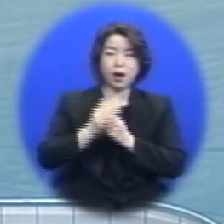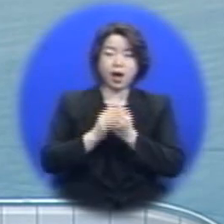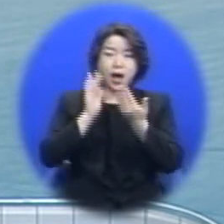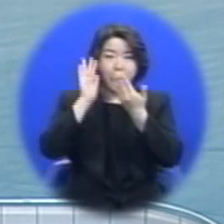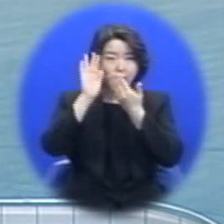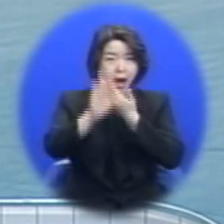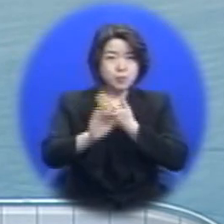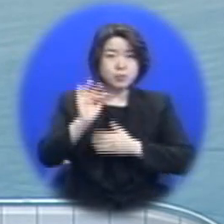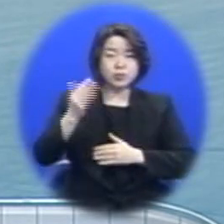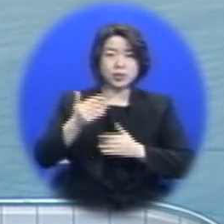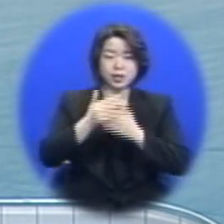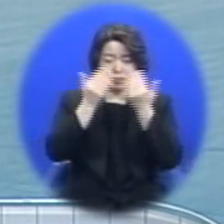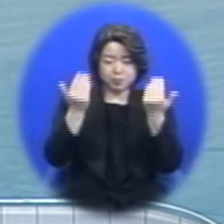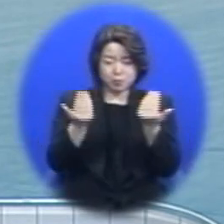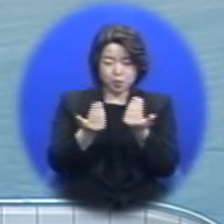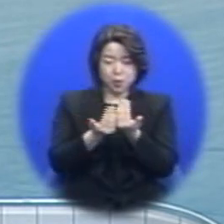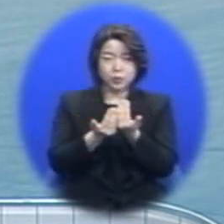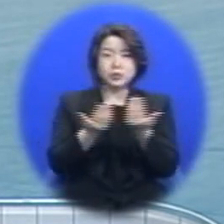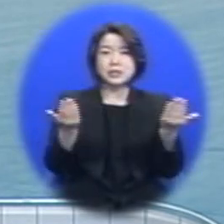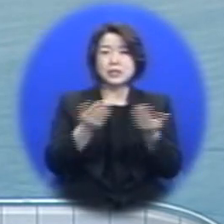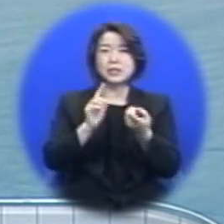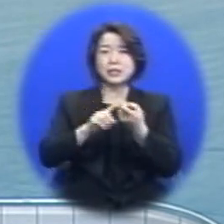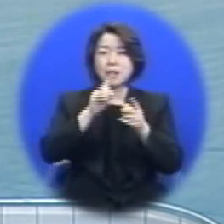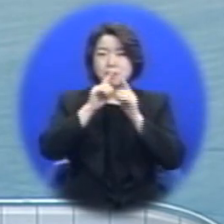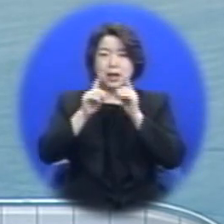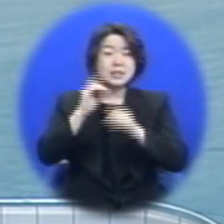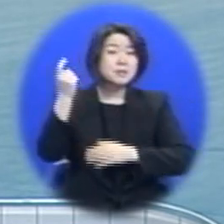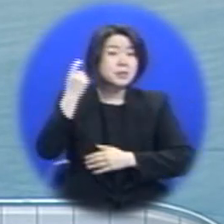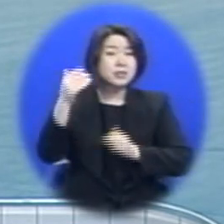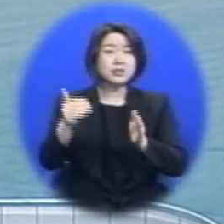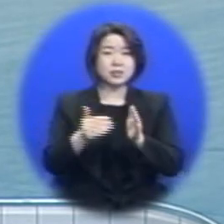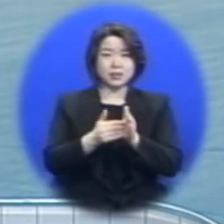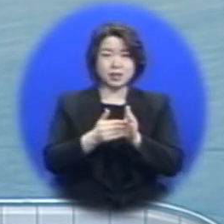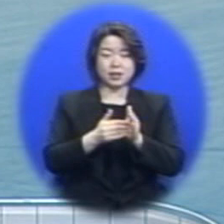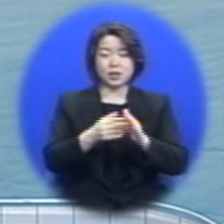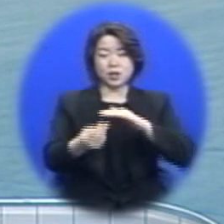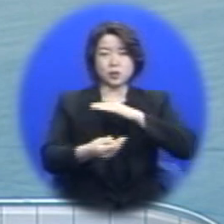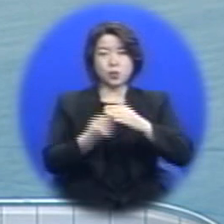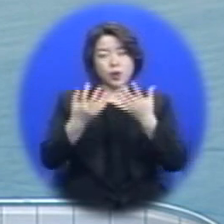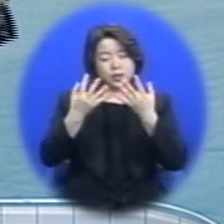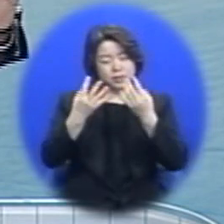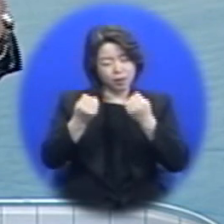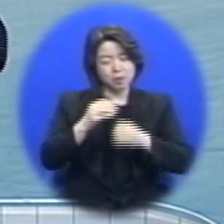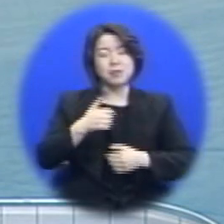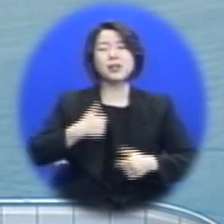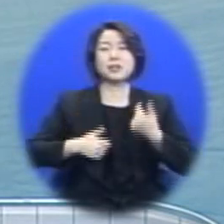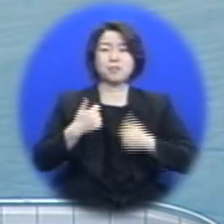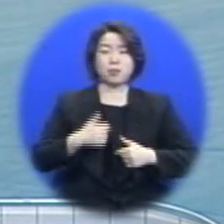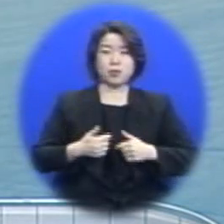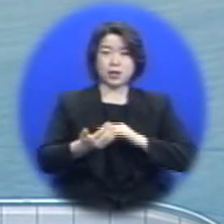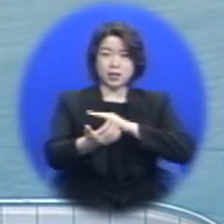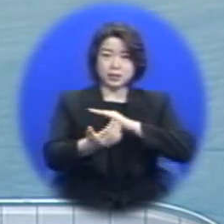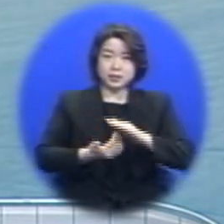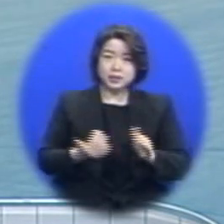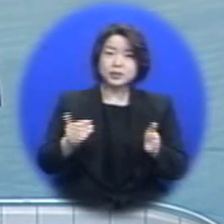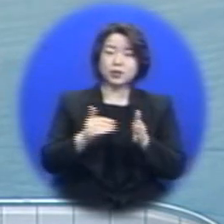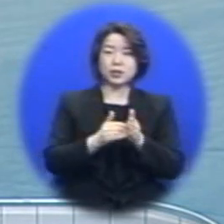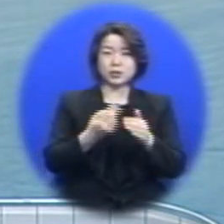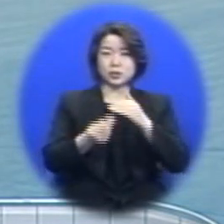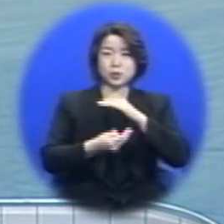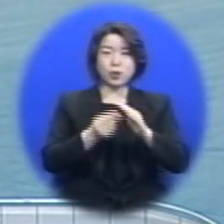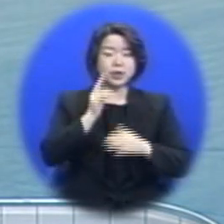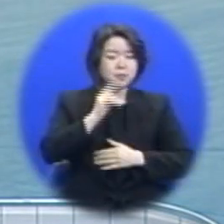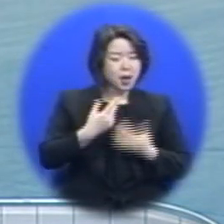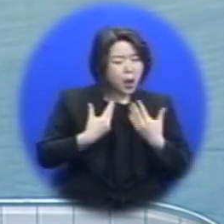대한 모든 말씀을 다 들었을 때 요한이 얼마나 기뻤겠습니까? 사실 그 전까지만 해도 요한은 매우